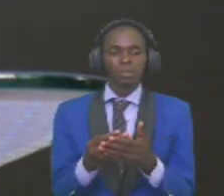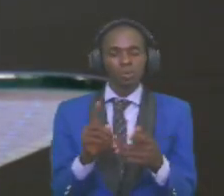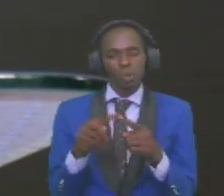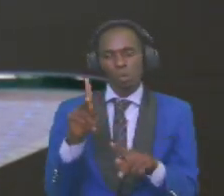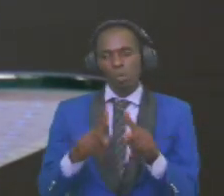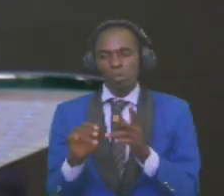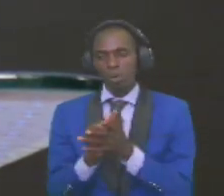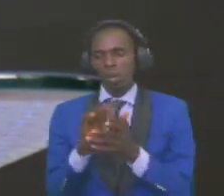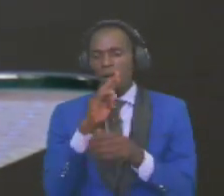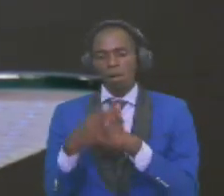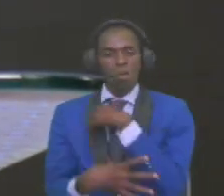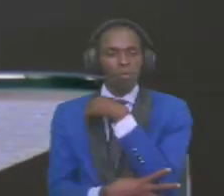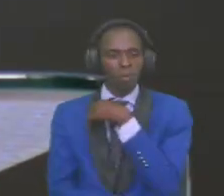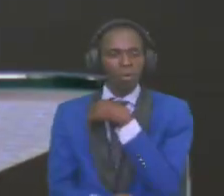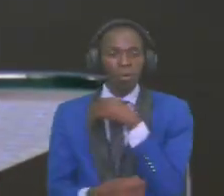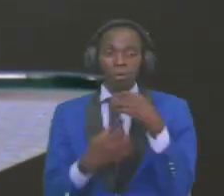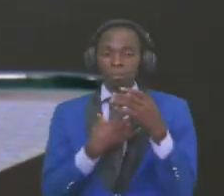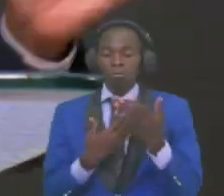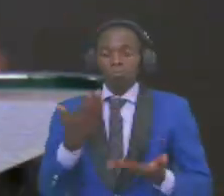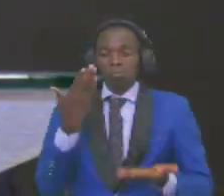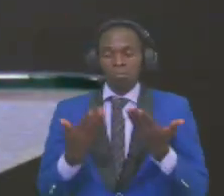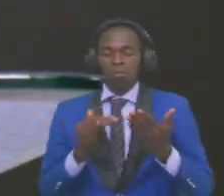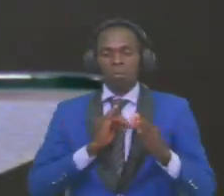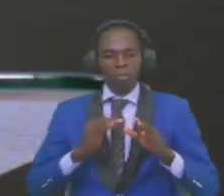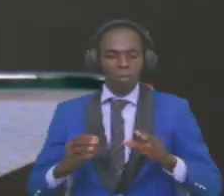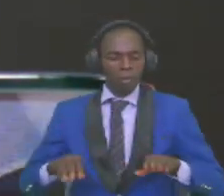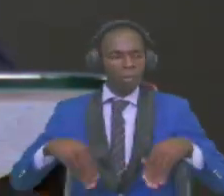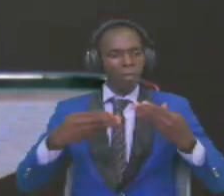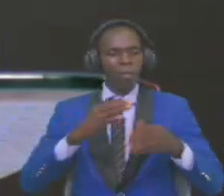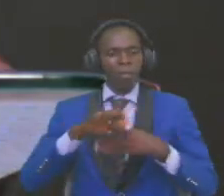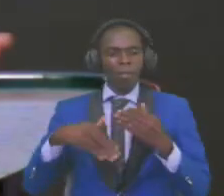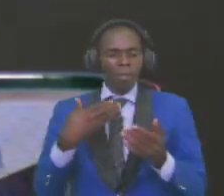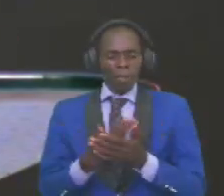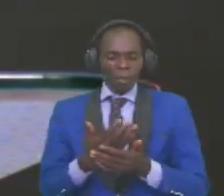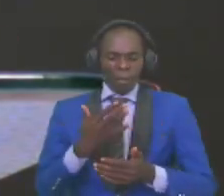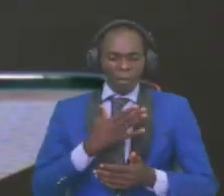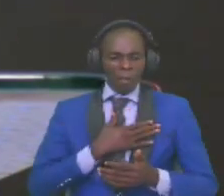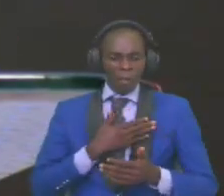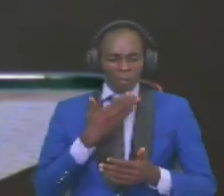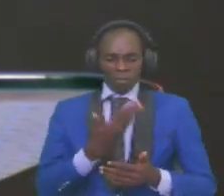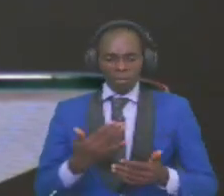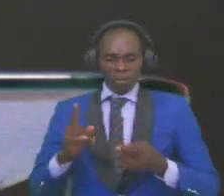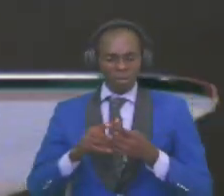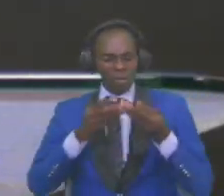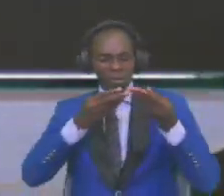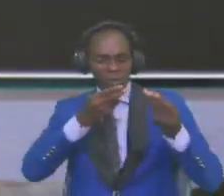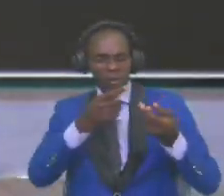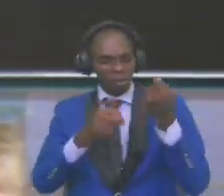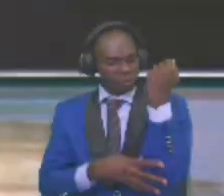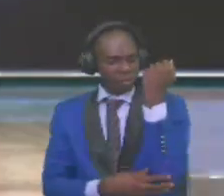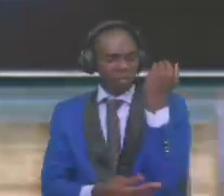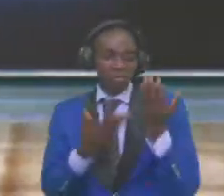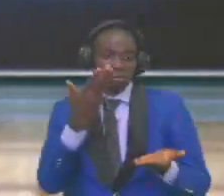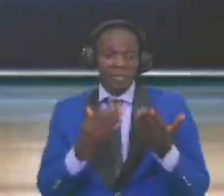prêté une mais faute aux nécessiteux et quand je distribuerai tout me revient pour la